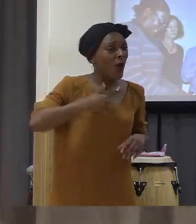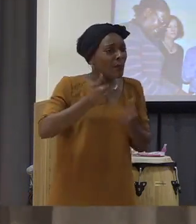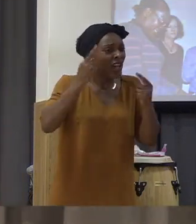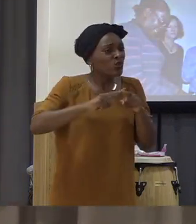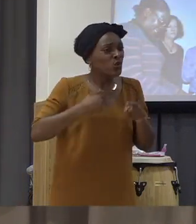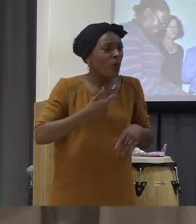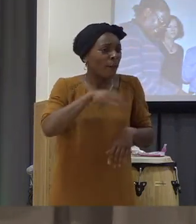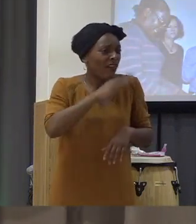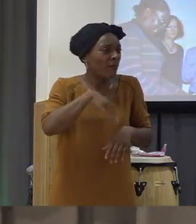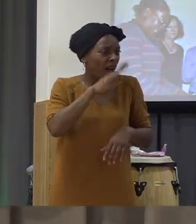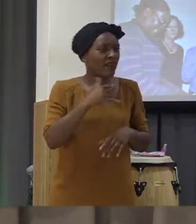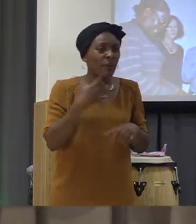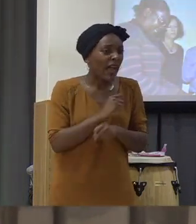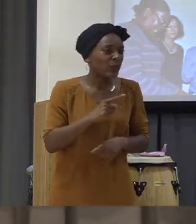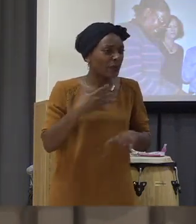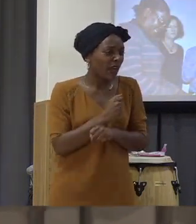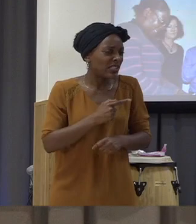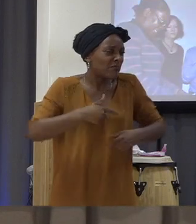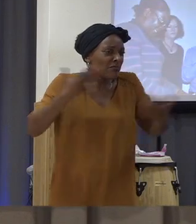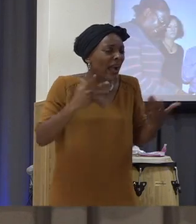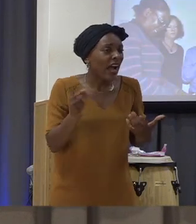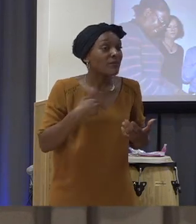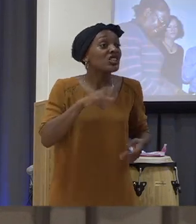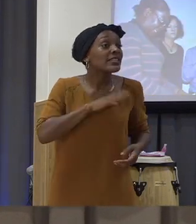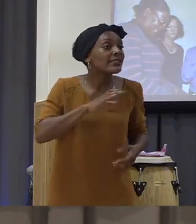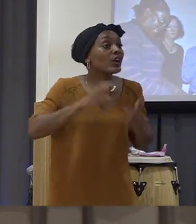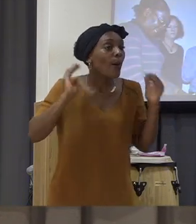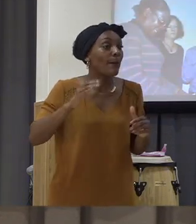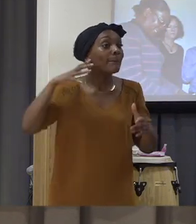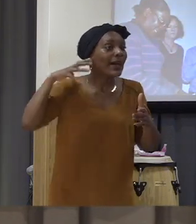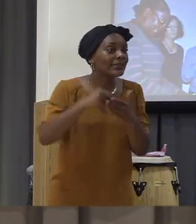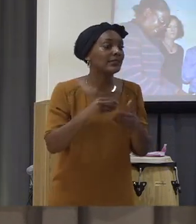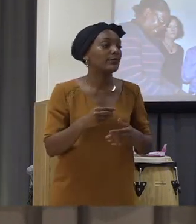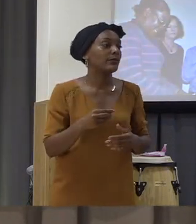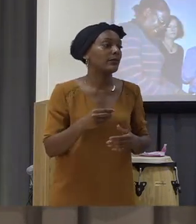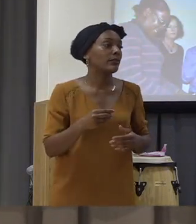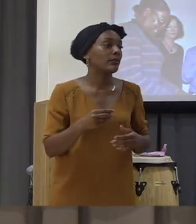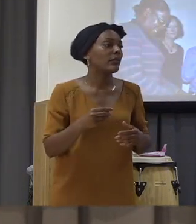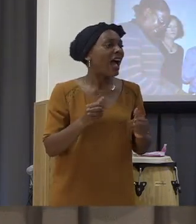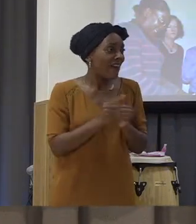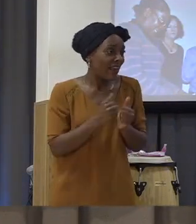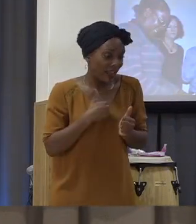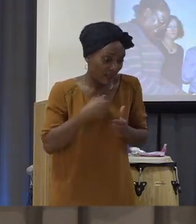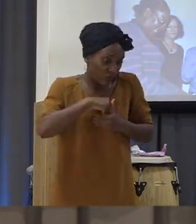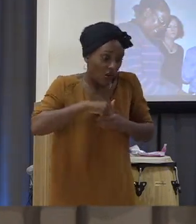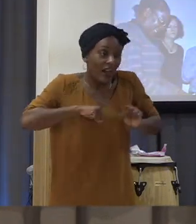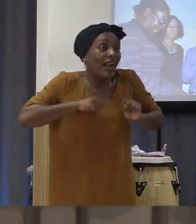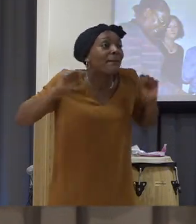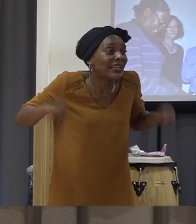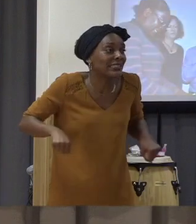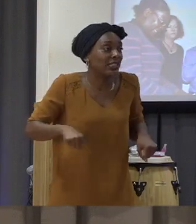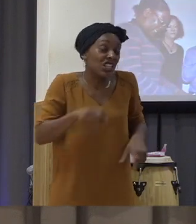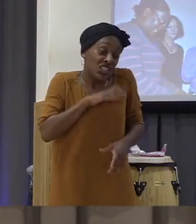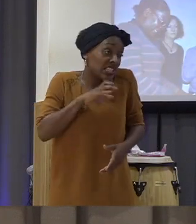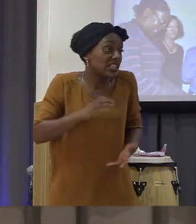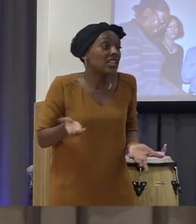réussi, il y a plein de choses que j'ai fait mal. Mais j'ai essayé de participer avec ce que je pouvais apporter. J'ai